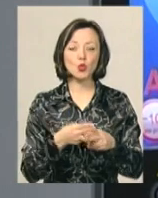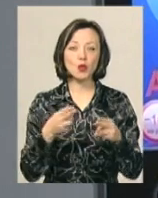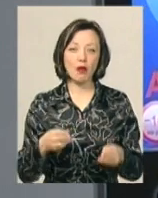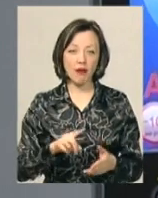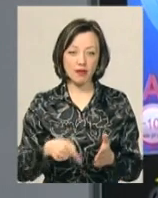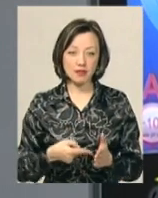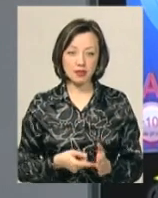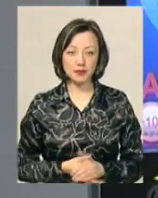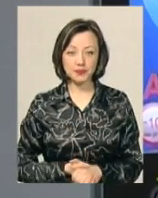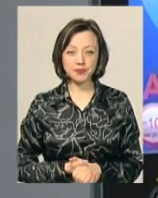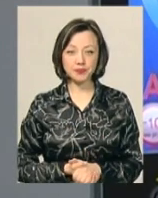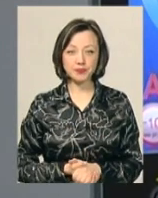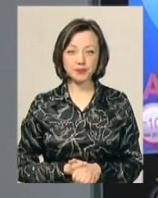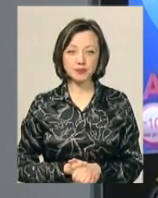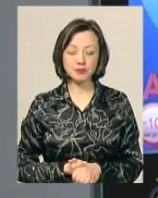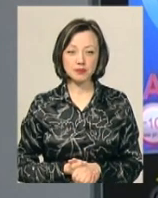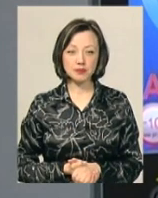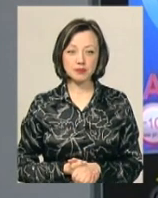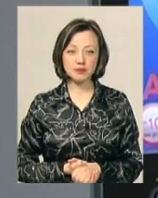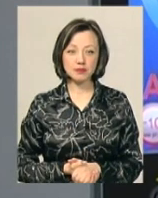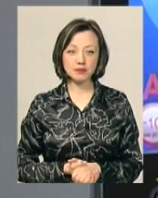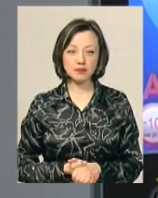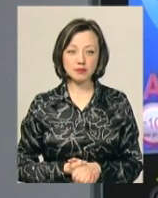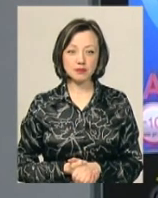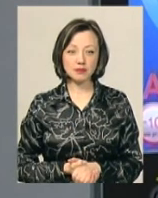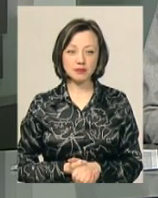Аріон, Іван Мовчан, Володимир Саприкін, новини Поділля, Центр.